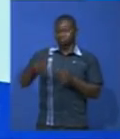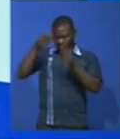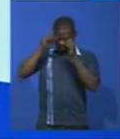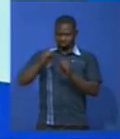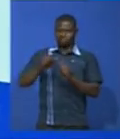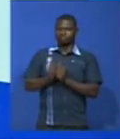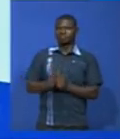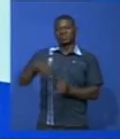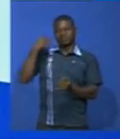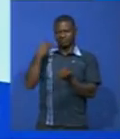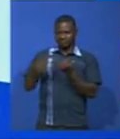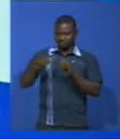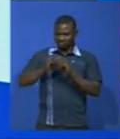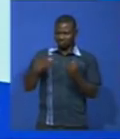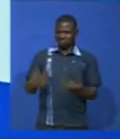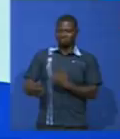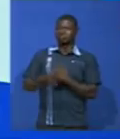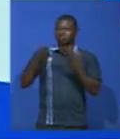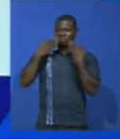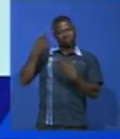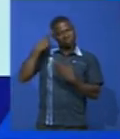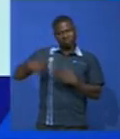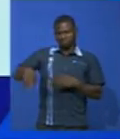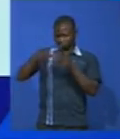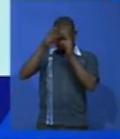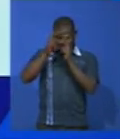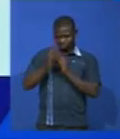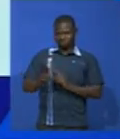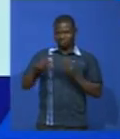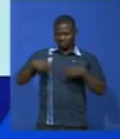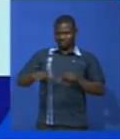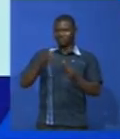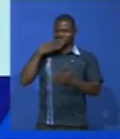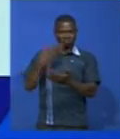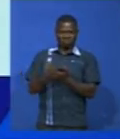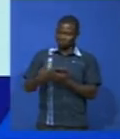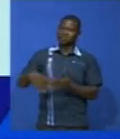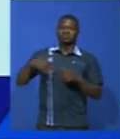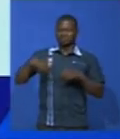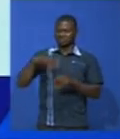de cette édition. Merci de votre fidélité à la RTV. Excellent après-midi à toutes et à tous.